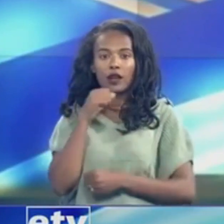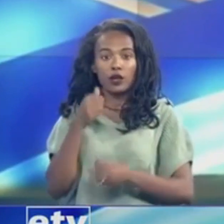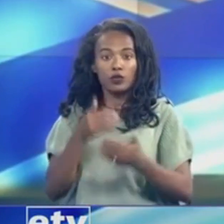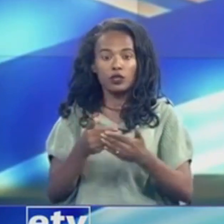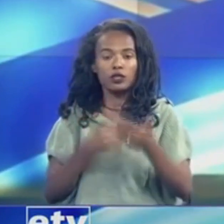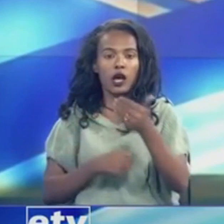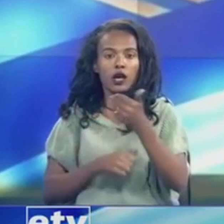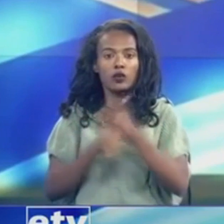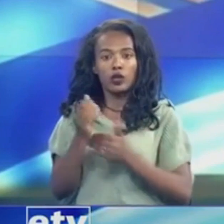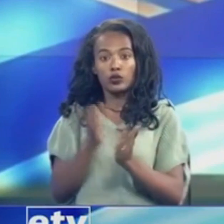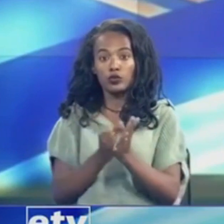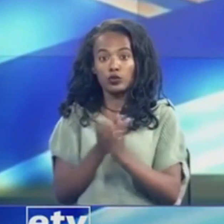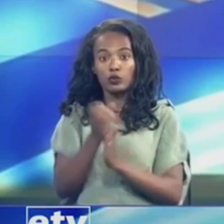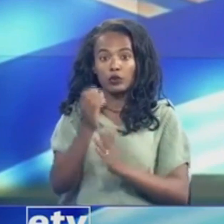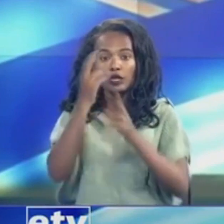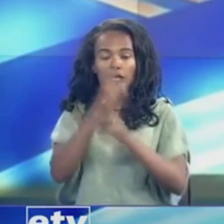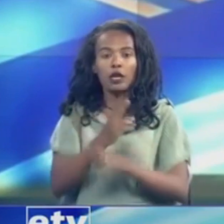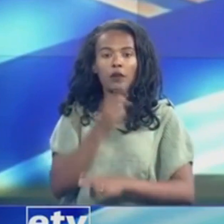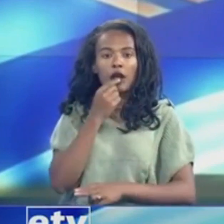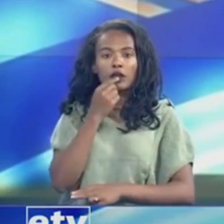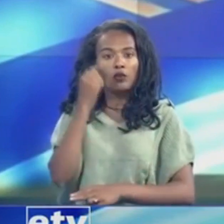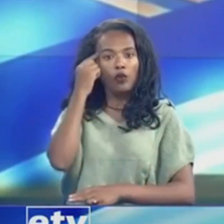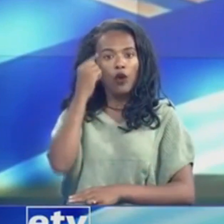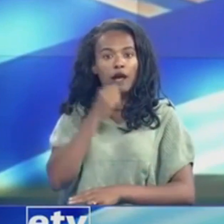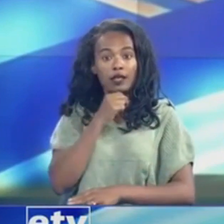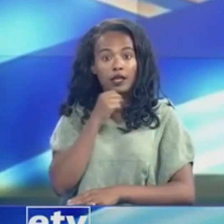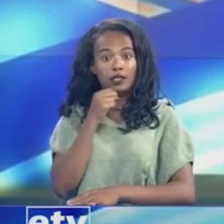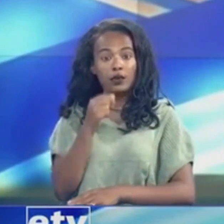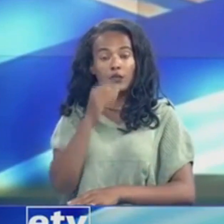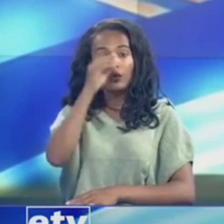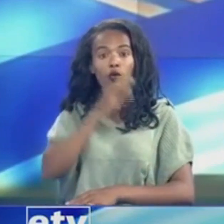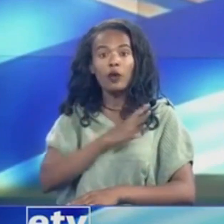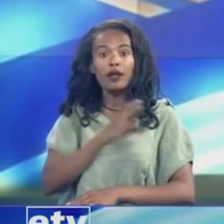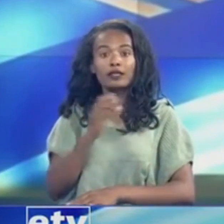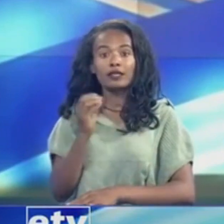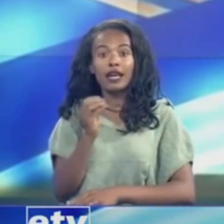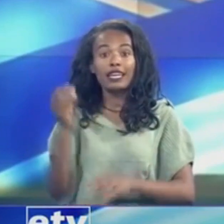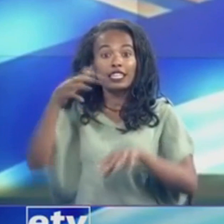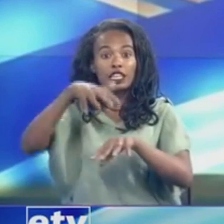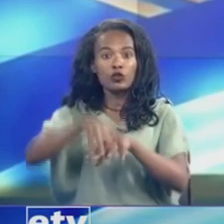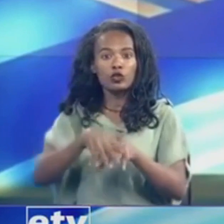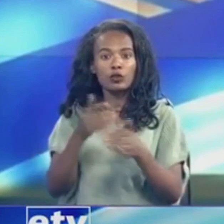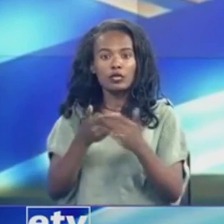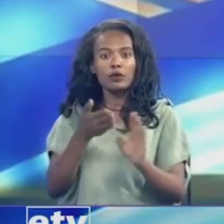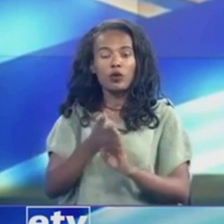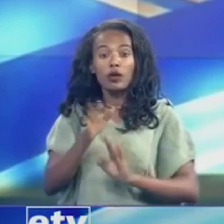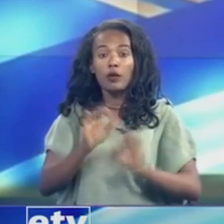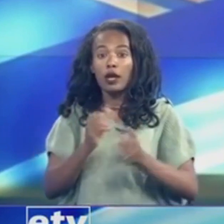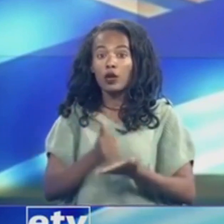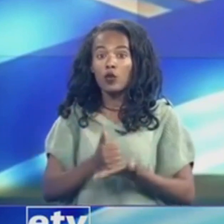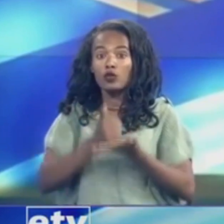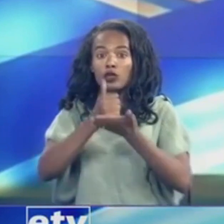የአካል ጉዳተኞች መብት ይከበራል ተብሎ አይታሰብም። ሁማኒቲ ኤንድ ኢንክሉዥን በዚህ ረገድ የሚያደርገውን ድጋፍ